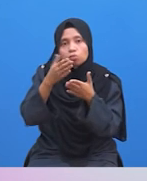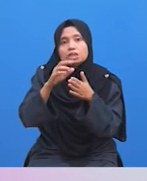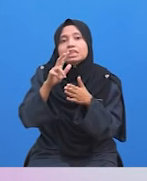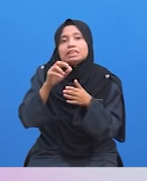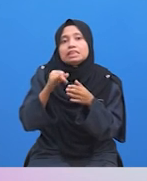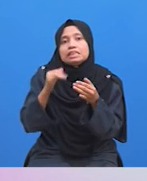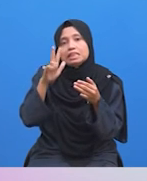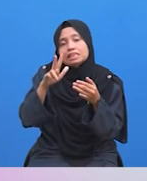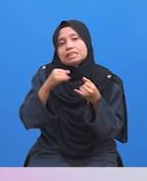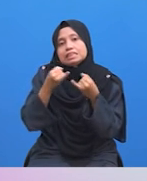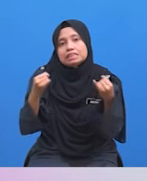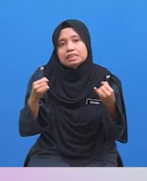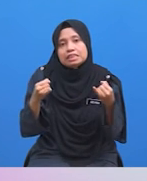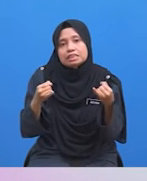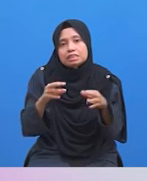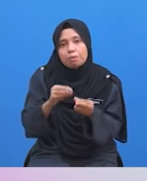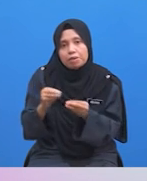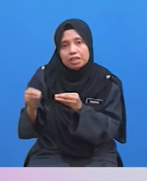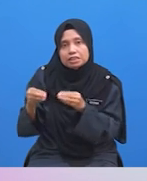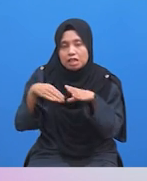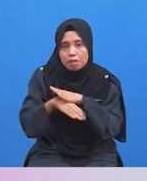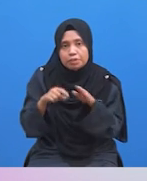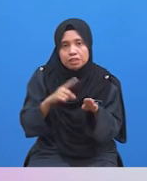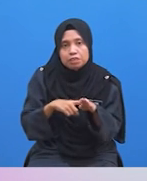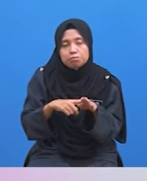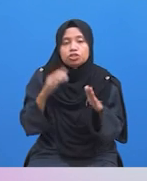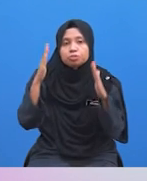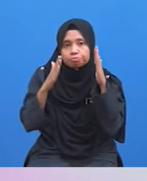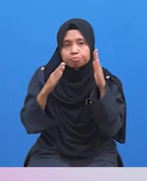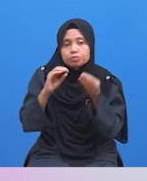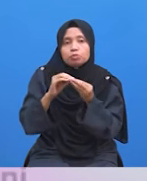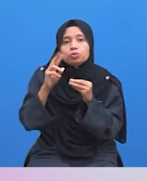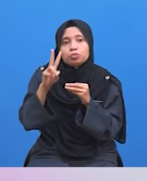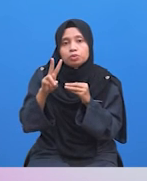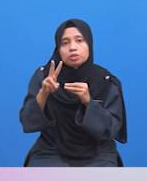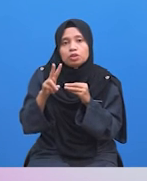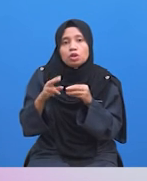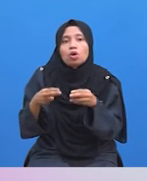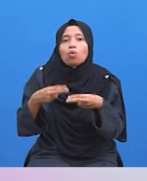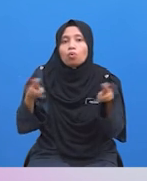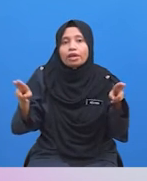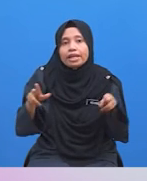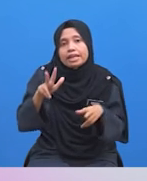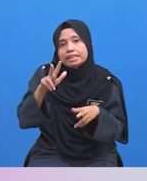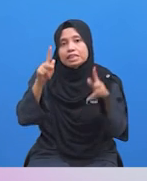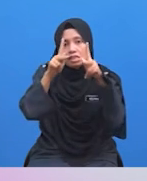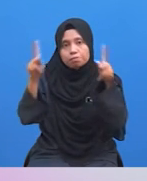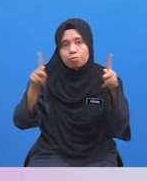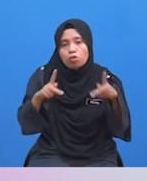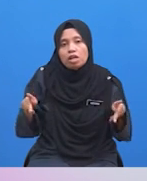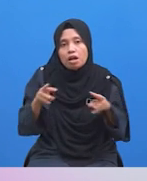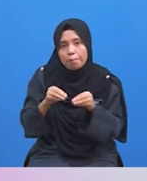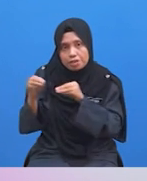tiga jenis migrasi teman di Indonesia soalan by uraikan tiga pola migrasi